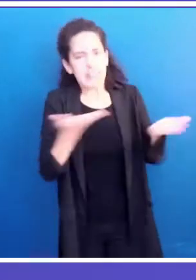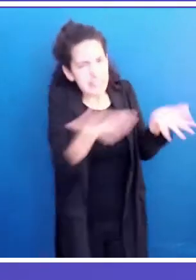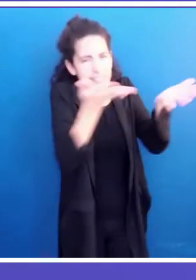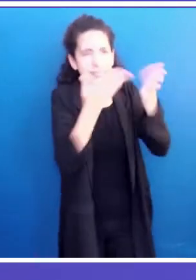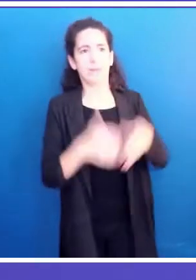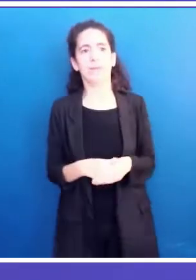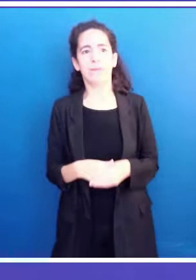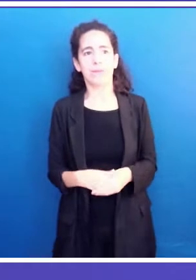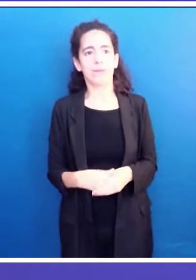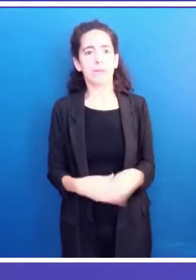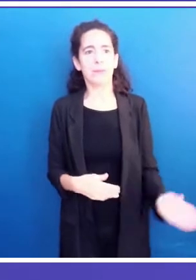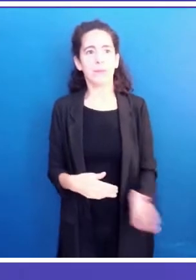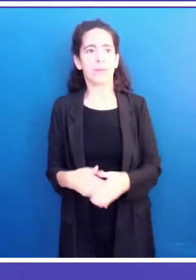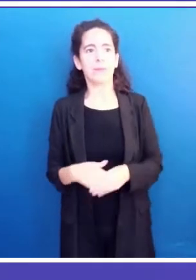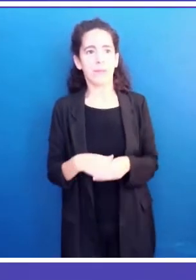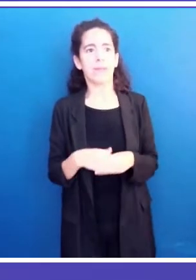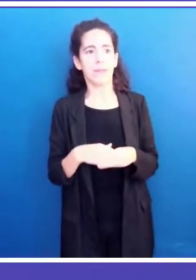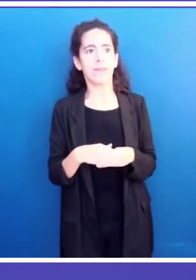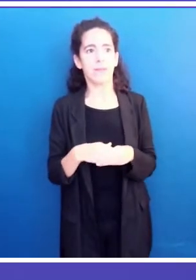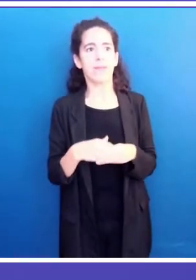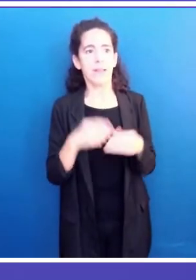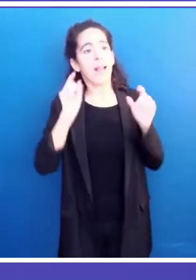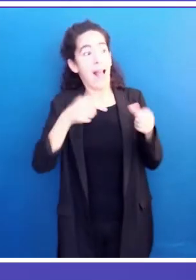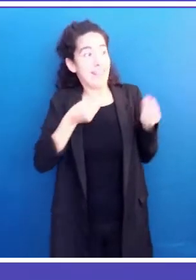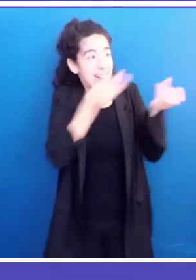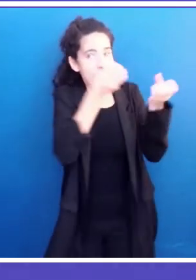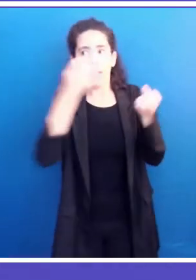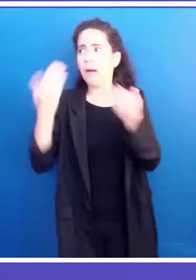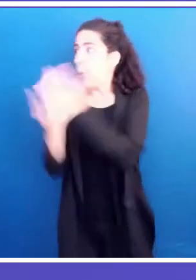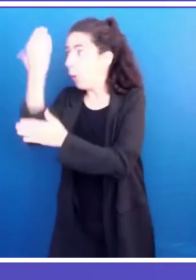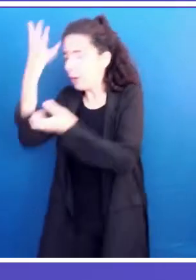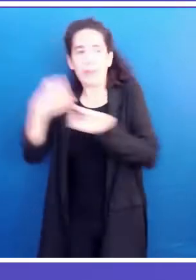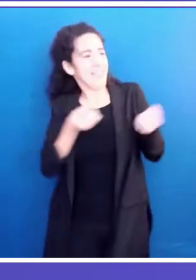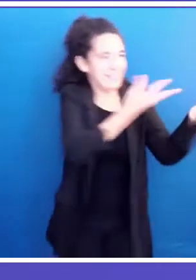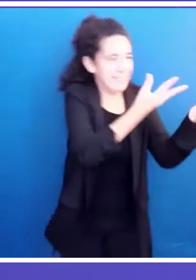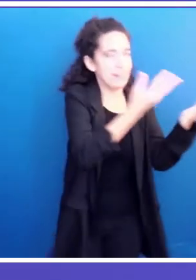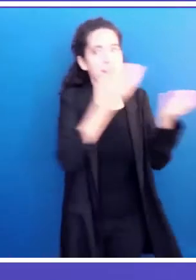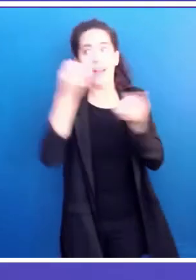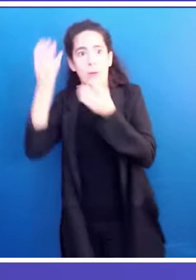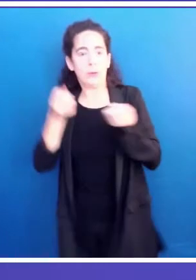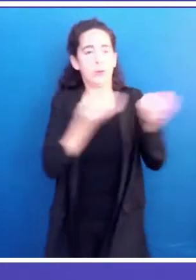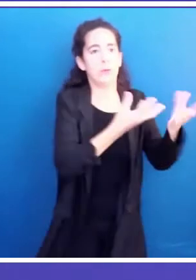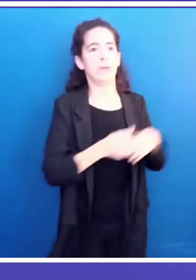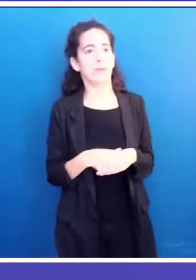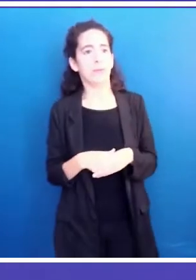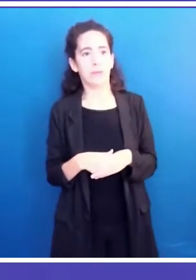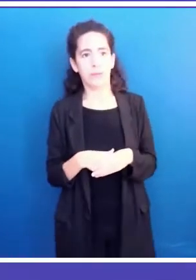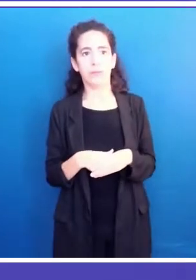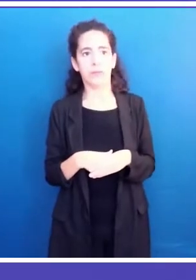صعوبات وتعقيدات، للحصول على معلومات محدثة عن الخدمات ولتبادل البيانات